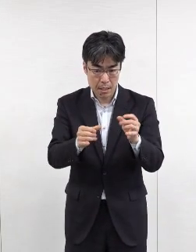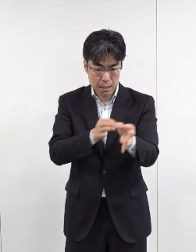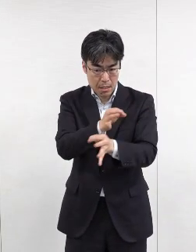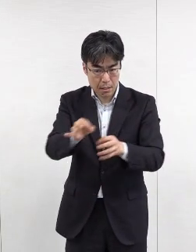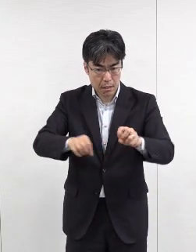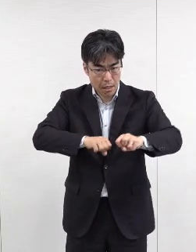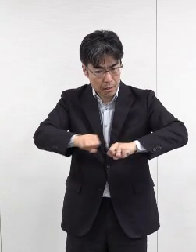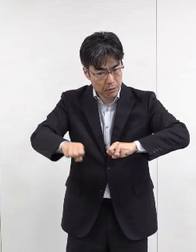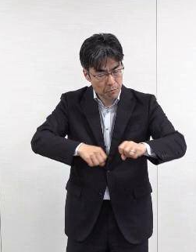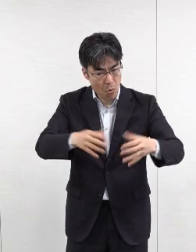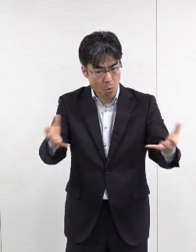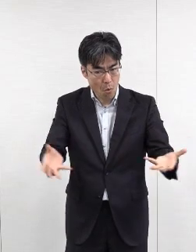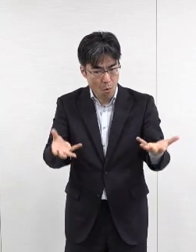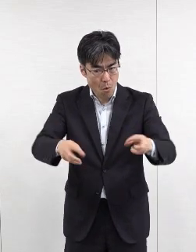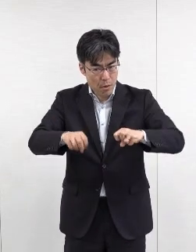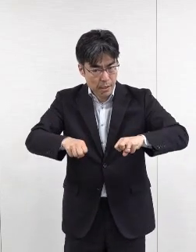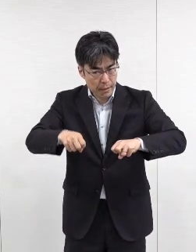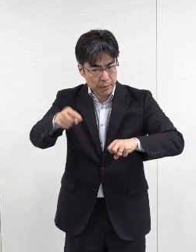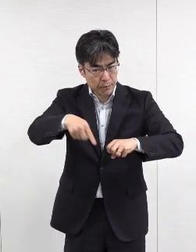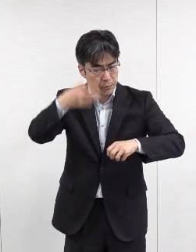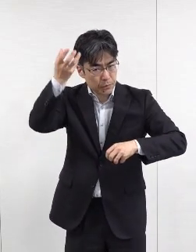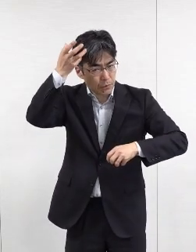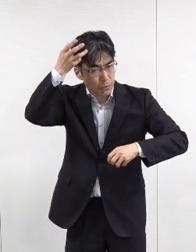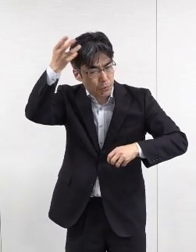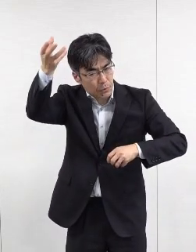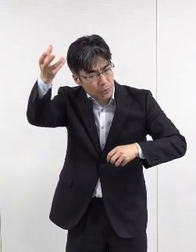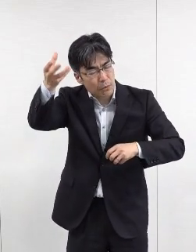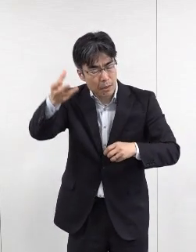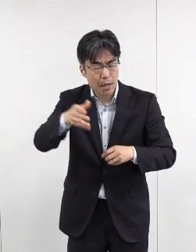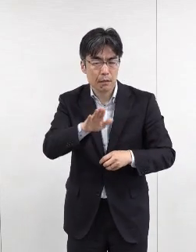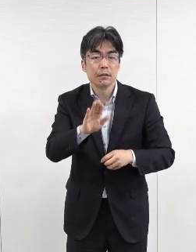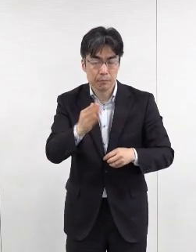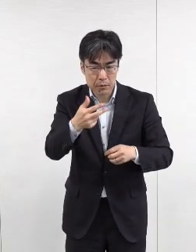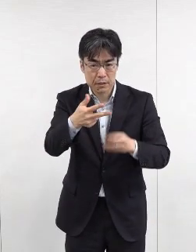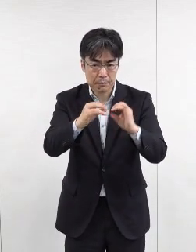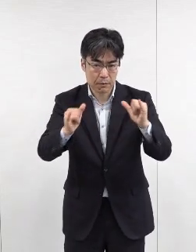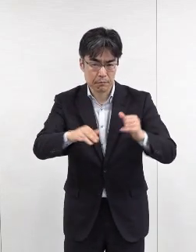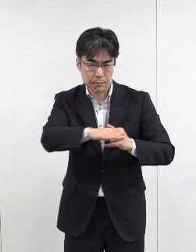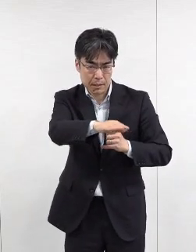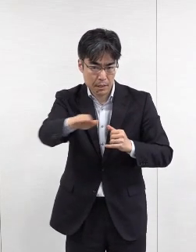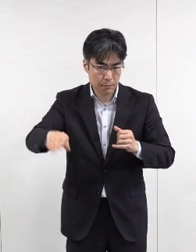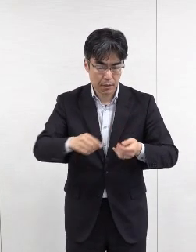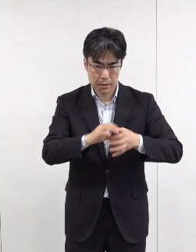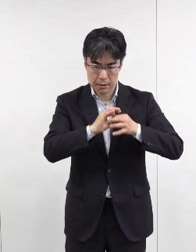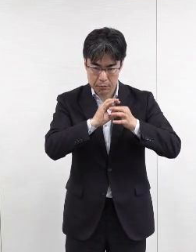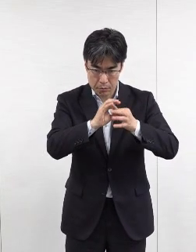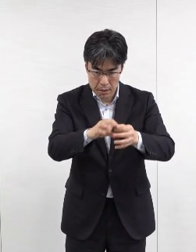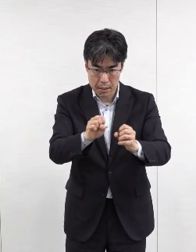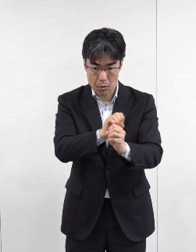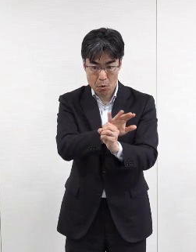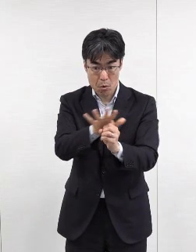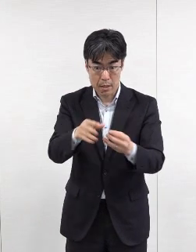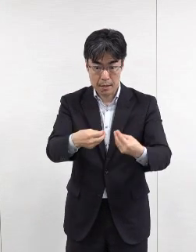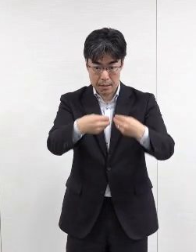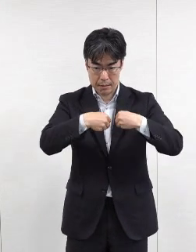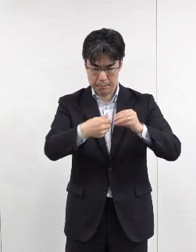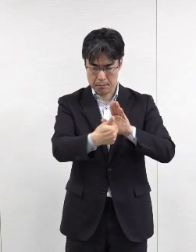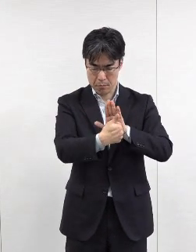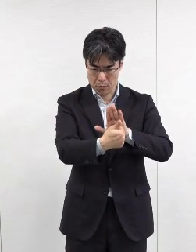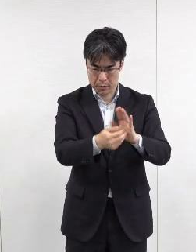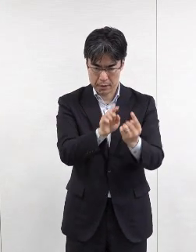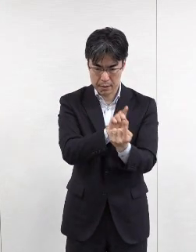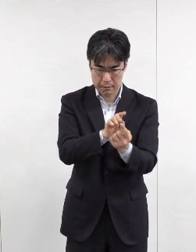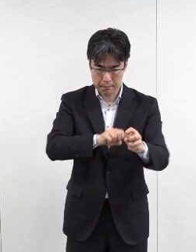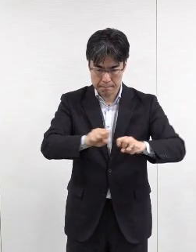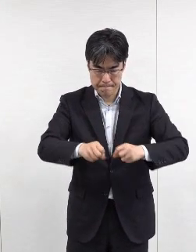が活発になることが想定されますが市民の皆様には引き続き感染